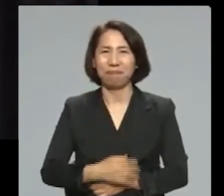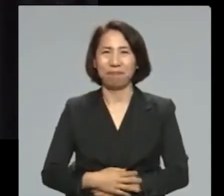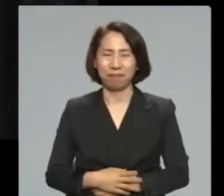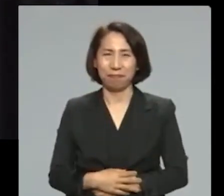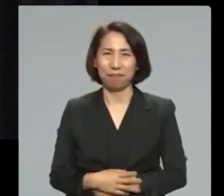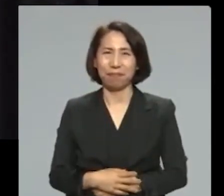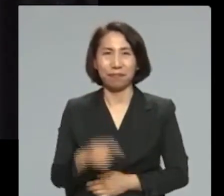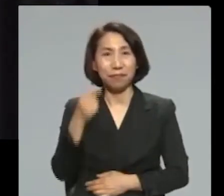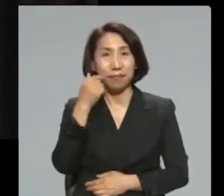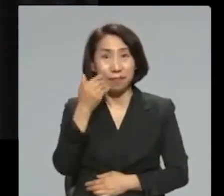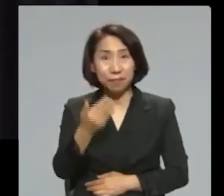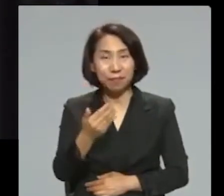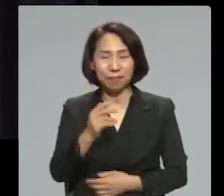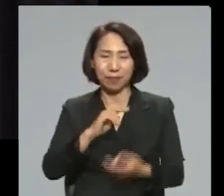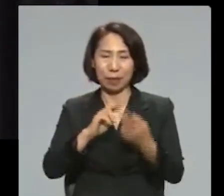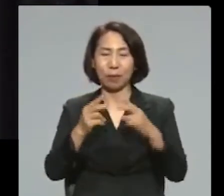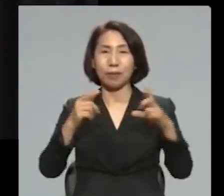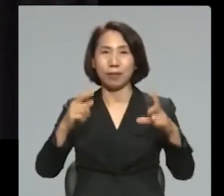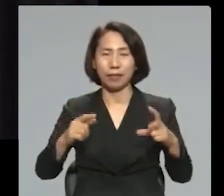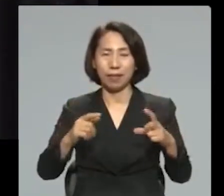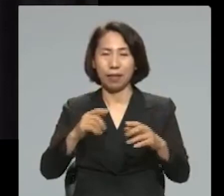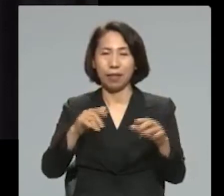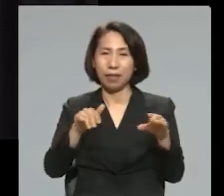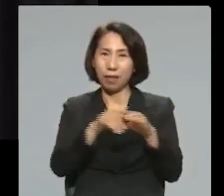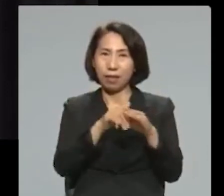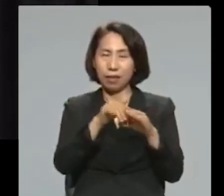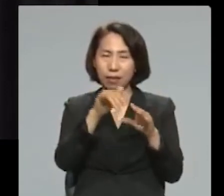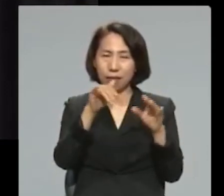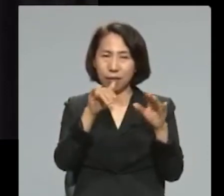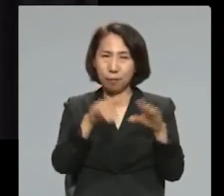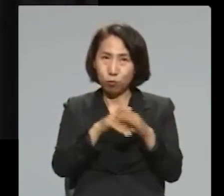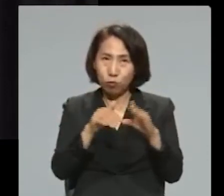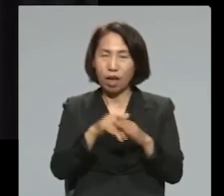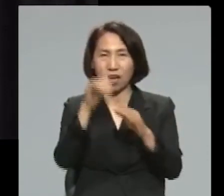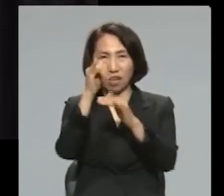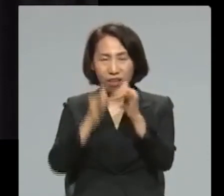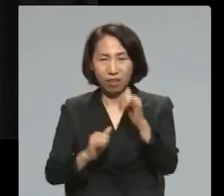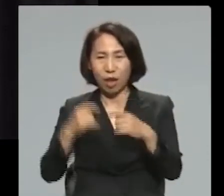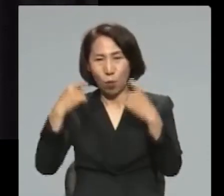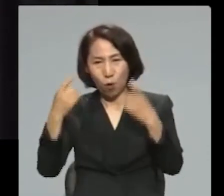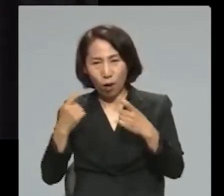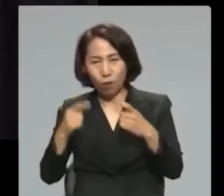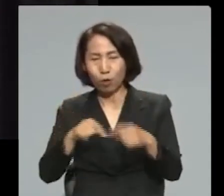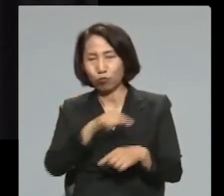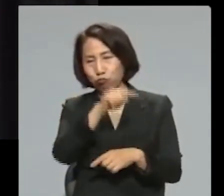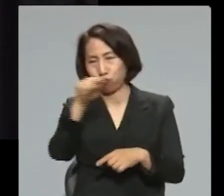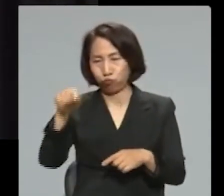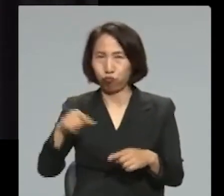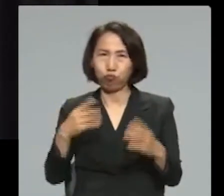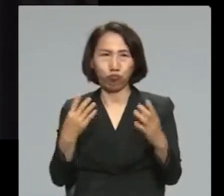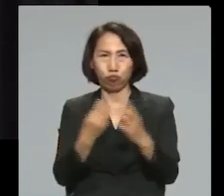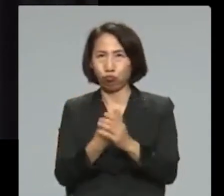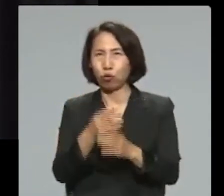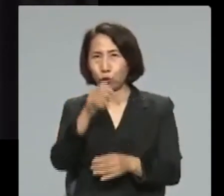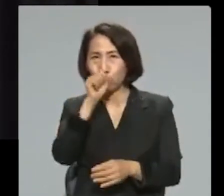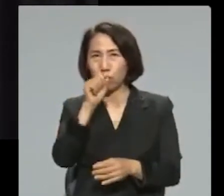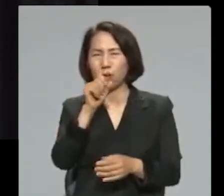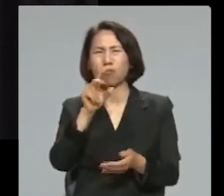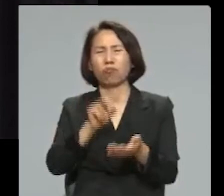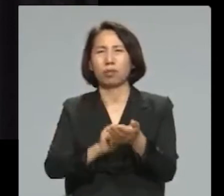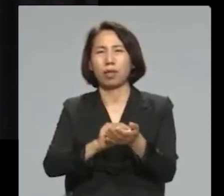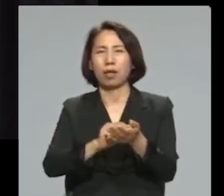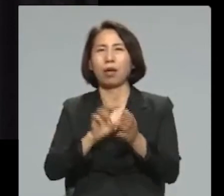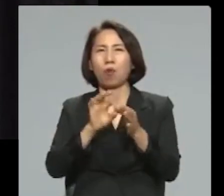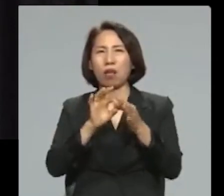질문입니다. 고령군은 역사 문화적인 기반과 관광 시설을 잘 갖추고 있지만은 관련 콘텐츠가